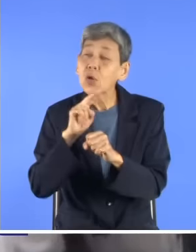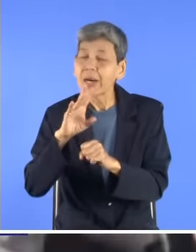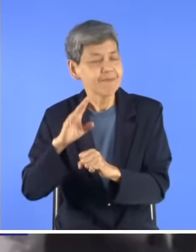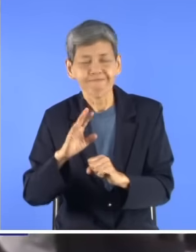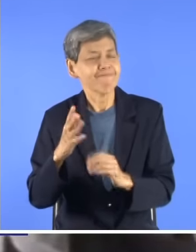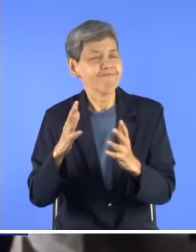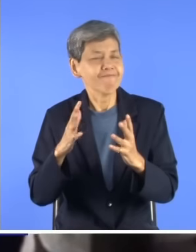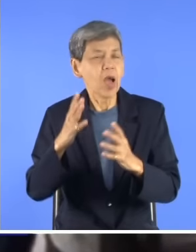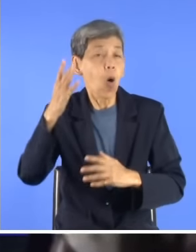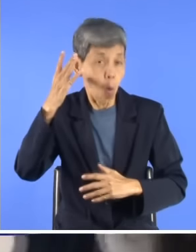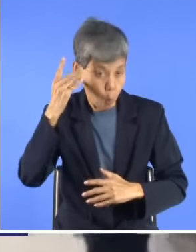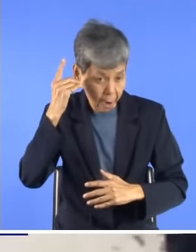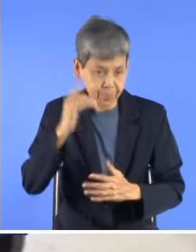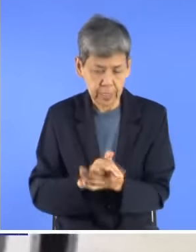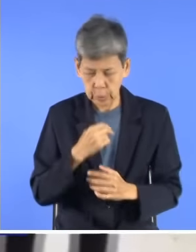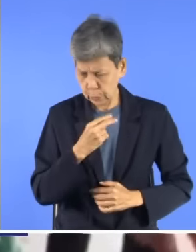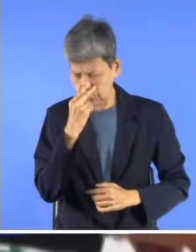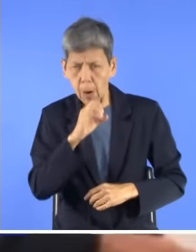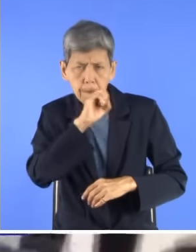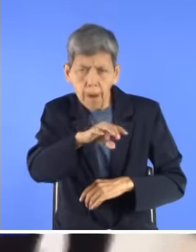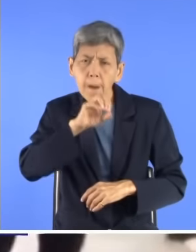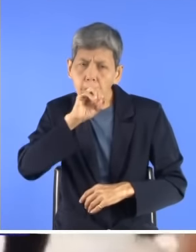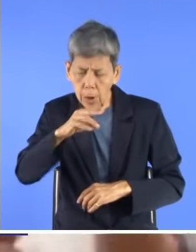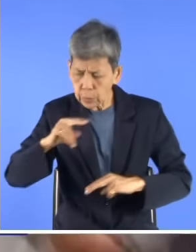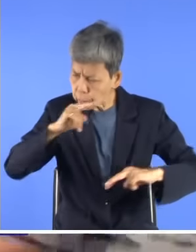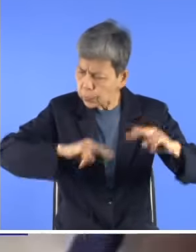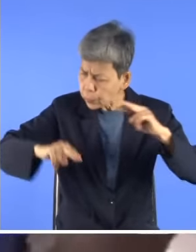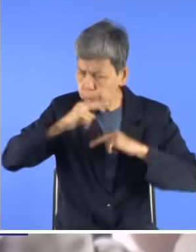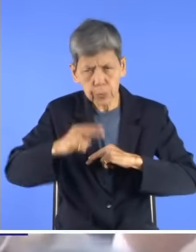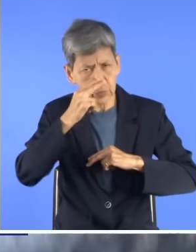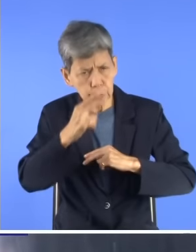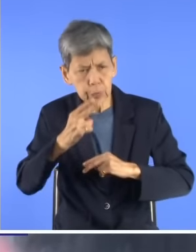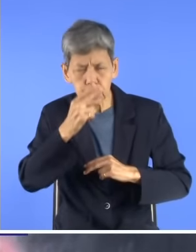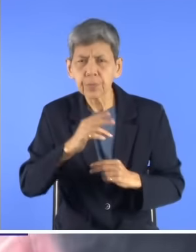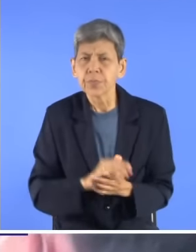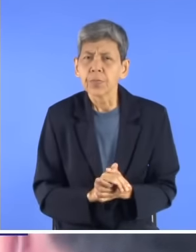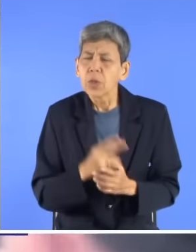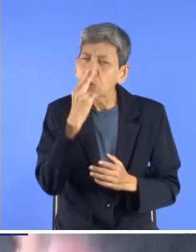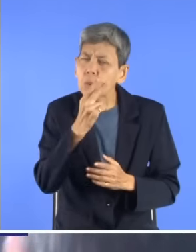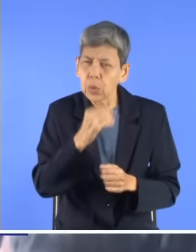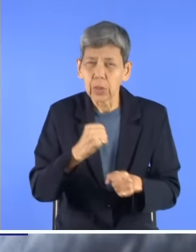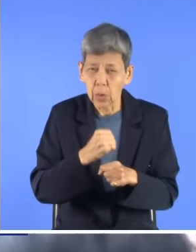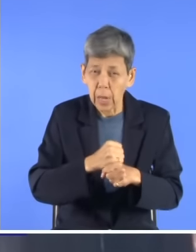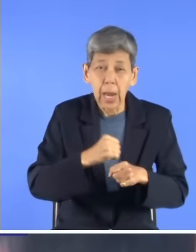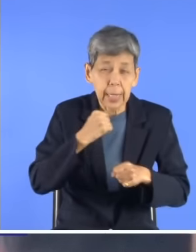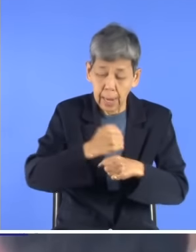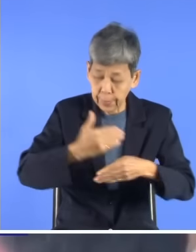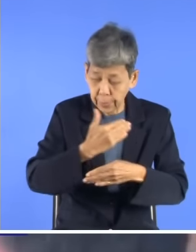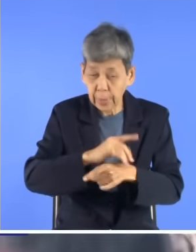ลังจากที่เมื่อวานนี้นะครับก็ไปบอกนะฮะเนี่ยไปตรวจสอบดูนะฮะตามแนวคันกั้นน้ำท่วม